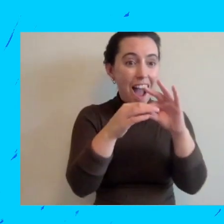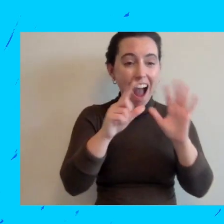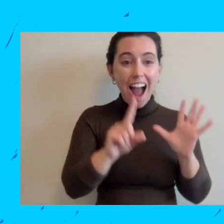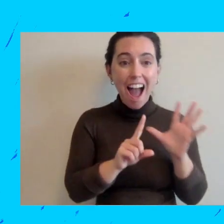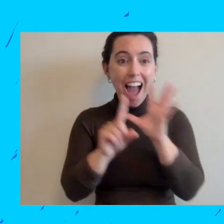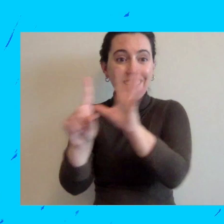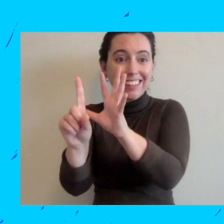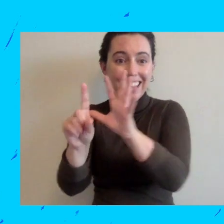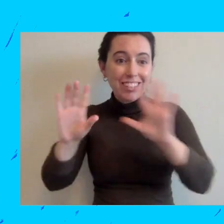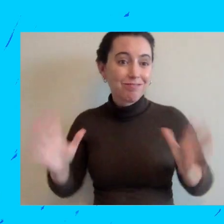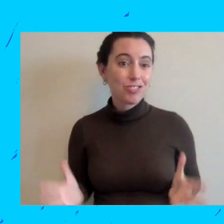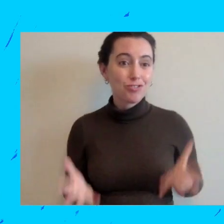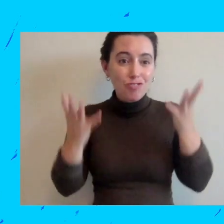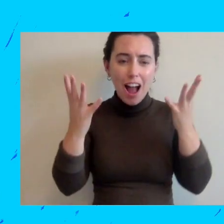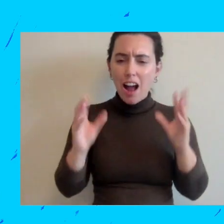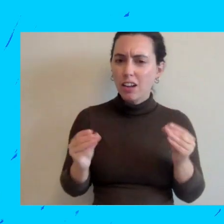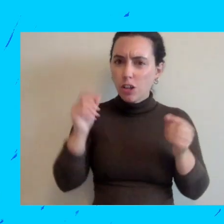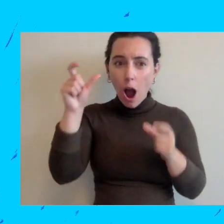time!